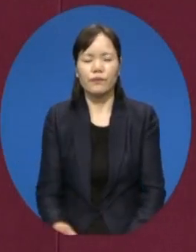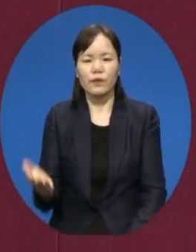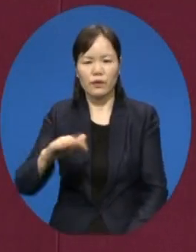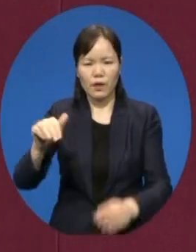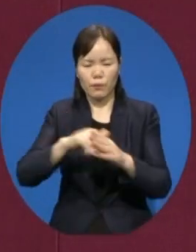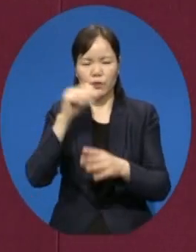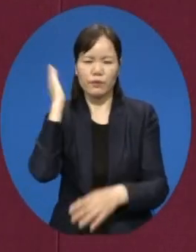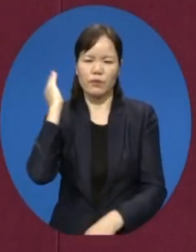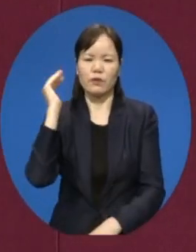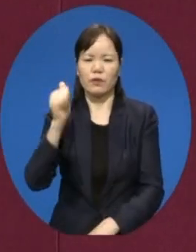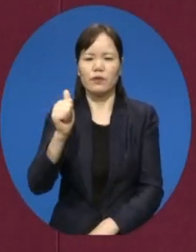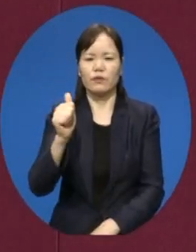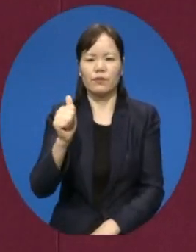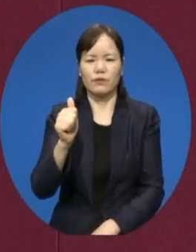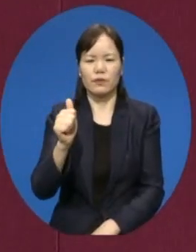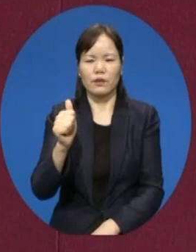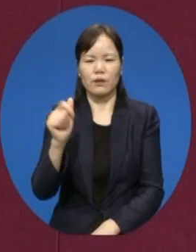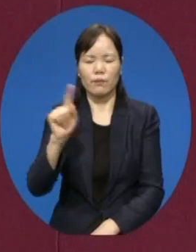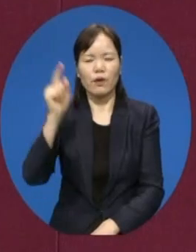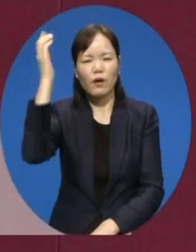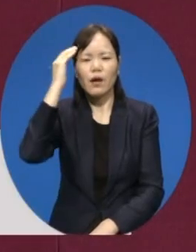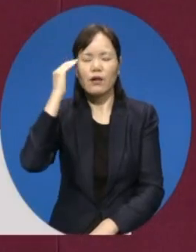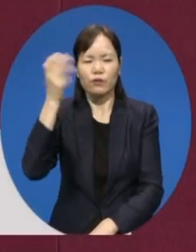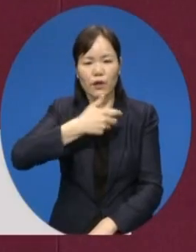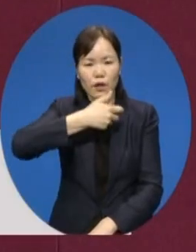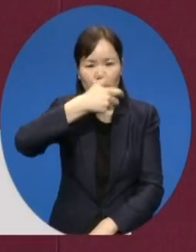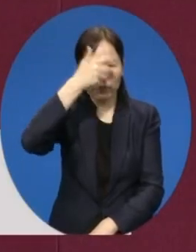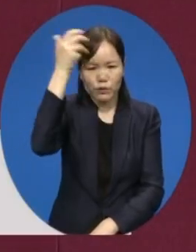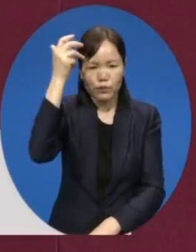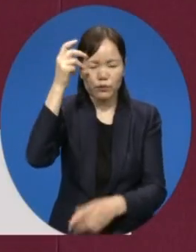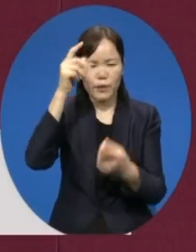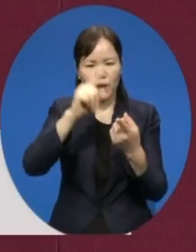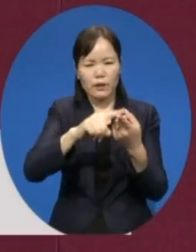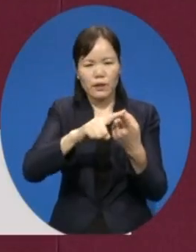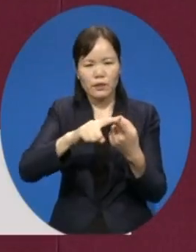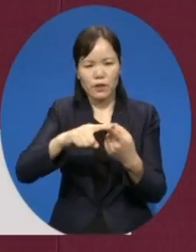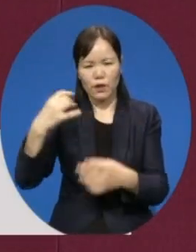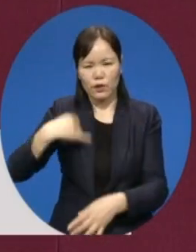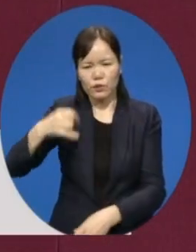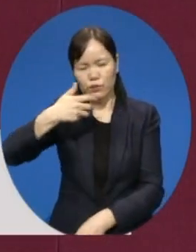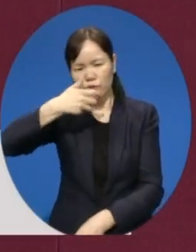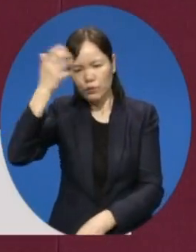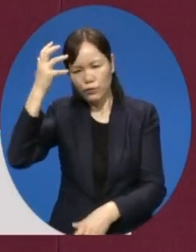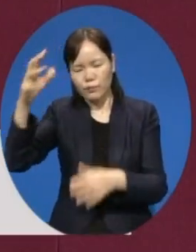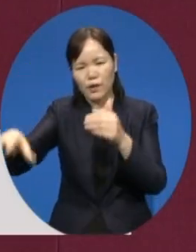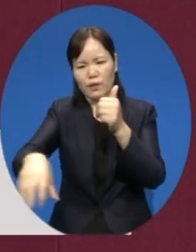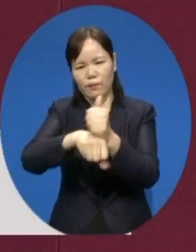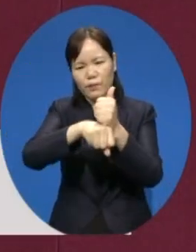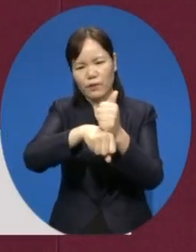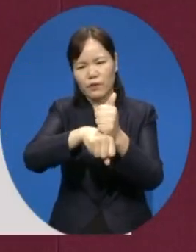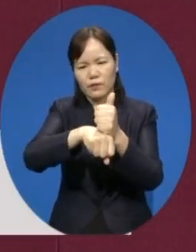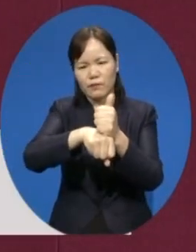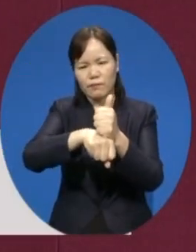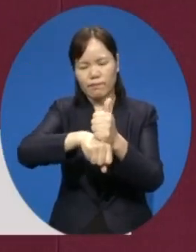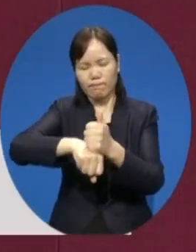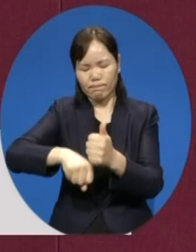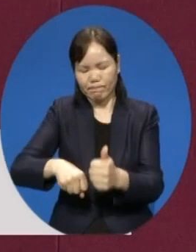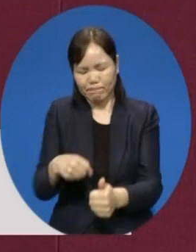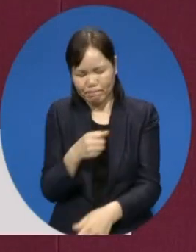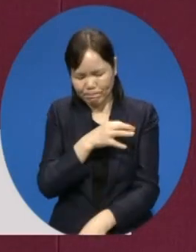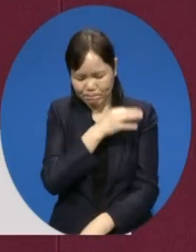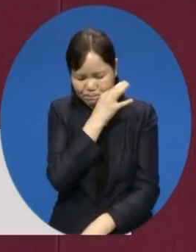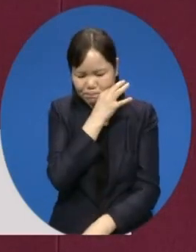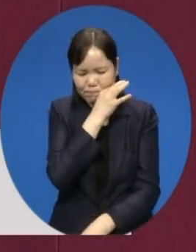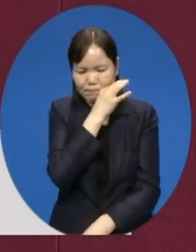그런데 문재인 대통령, 대한민국의 꿈을 중국몽에 종속시키면서 굴욕을